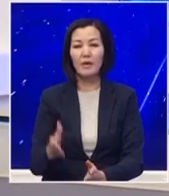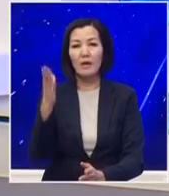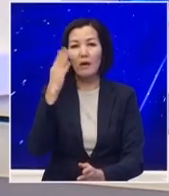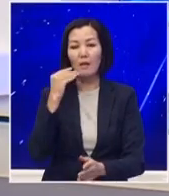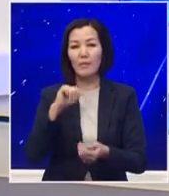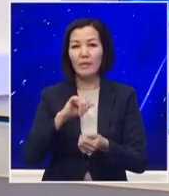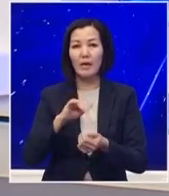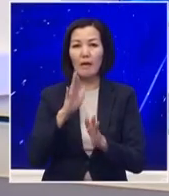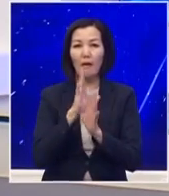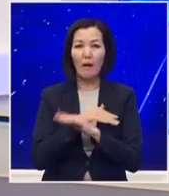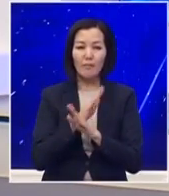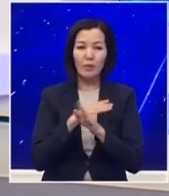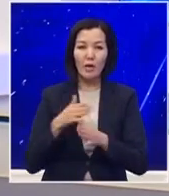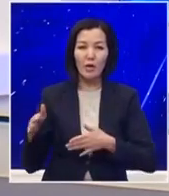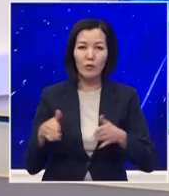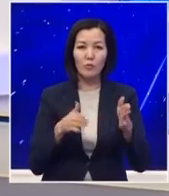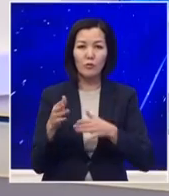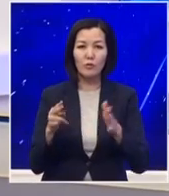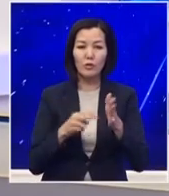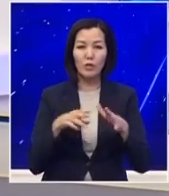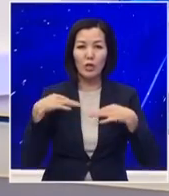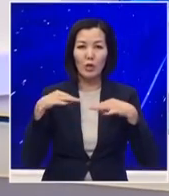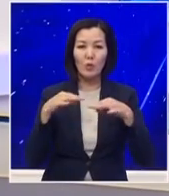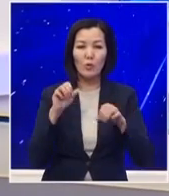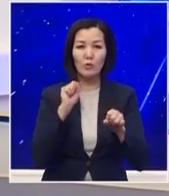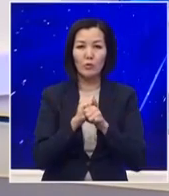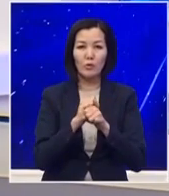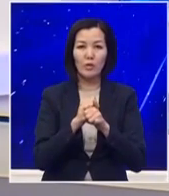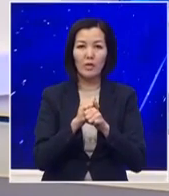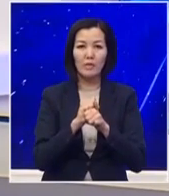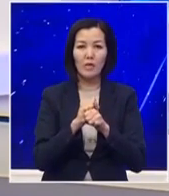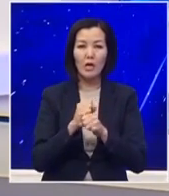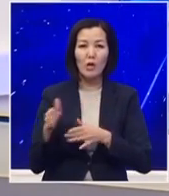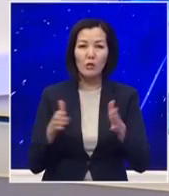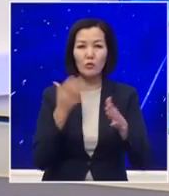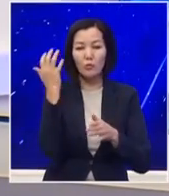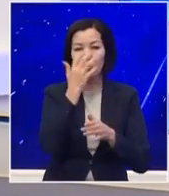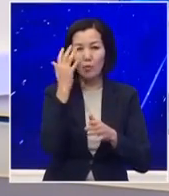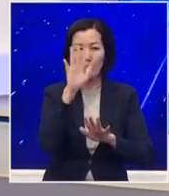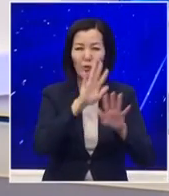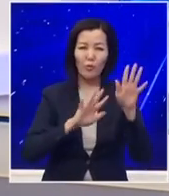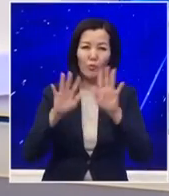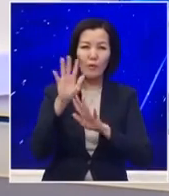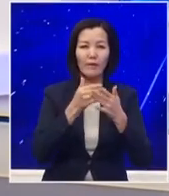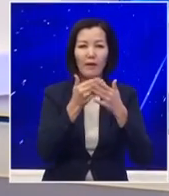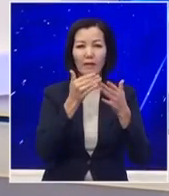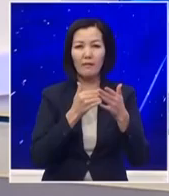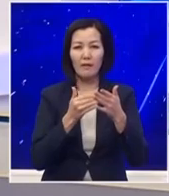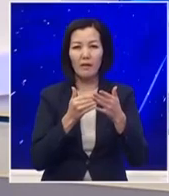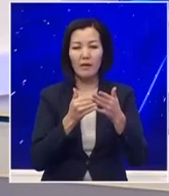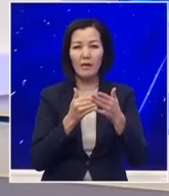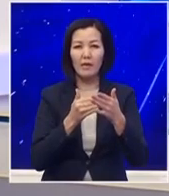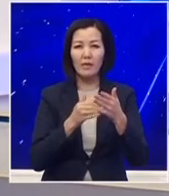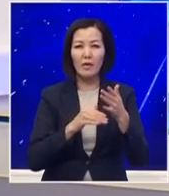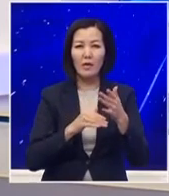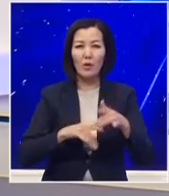Алматы Қапшағай тас жолында 7 көлік соқтығысты, себеп жолдың көрінбеуі туман. Алдын ала мәлімет бойынша айналаны